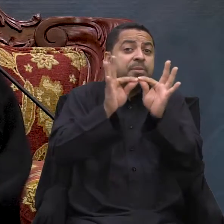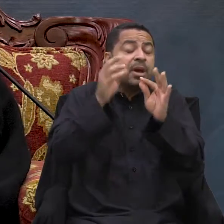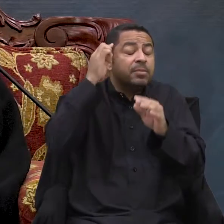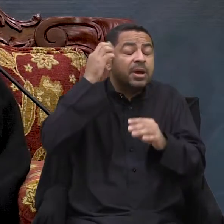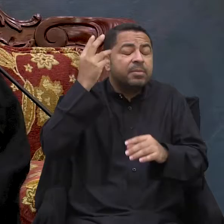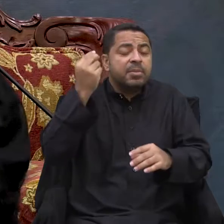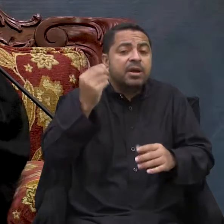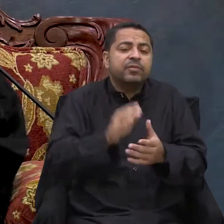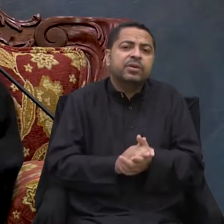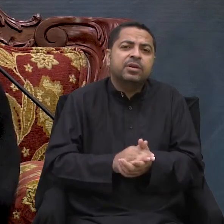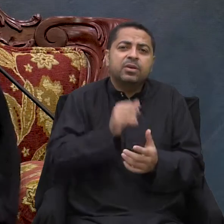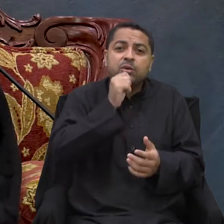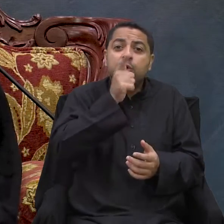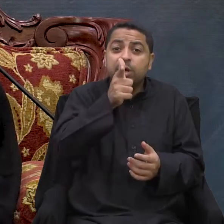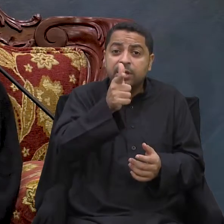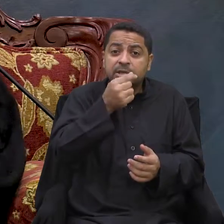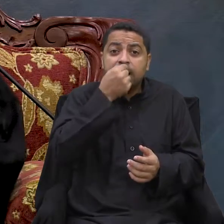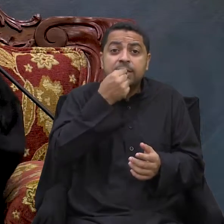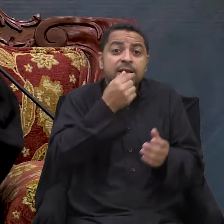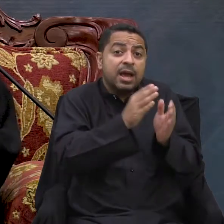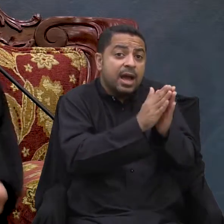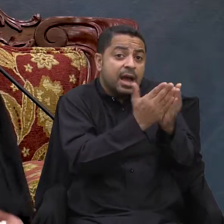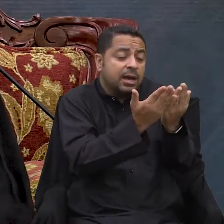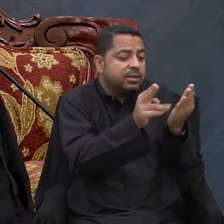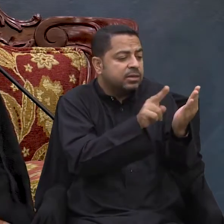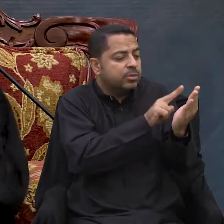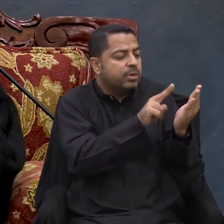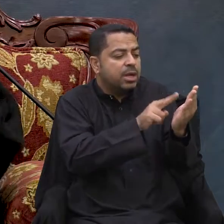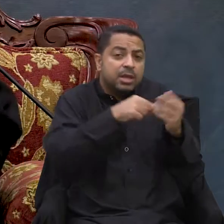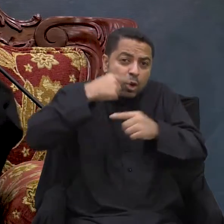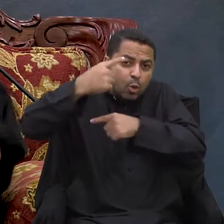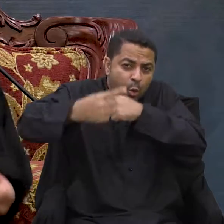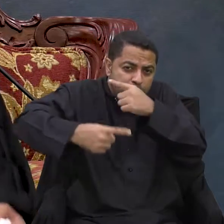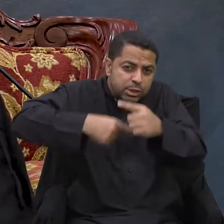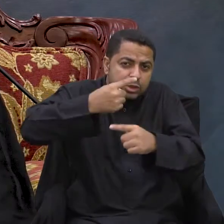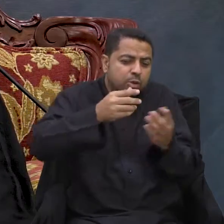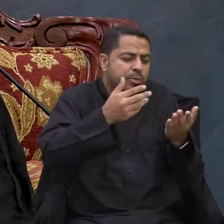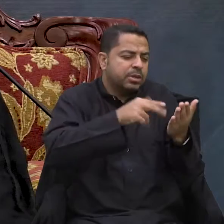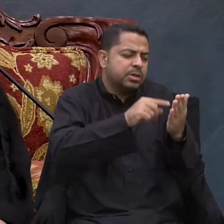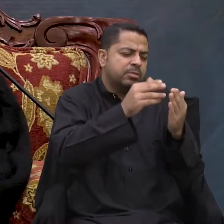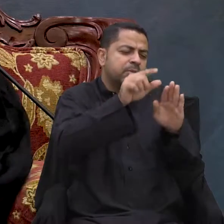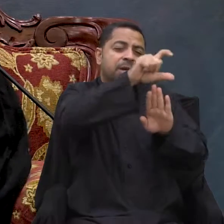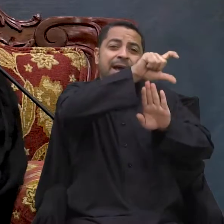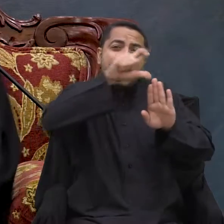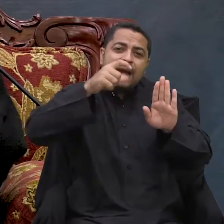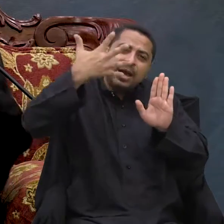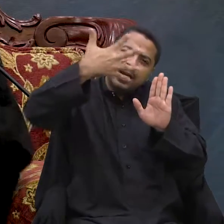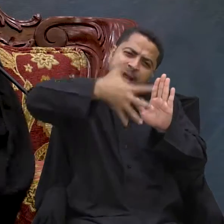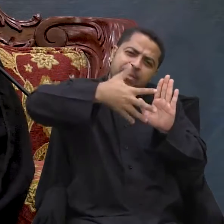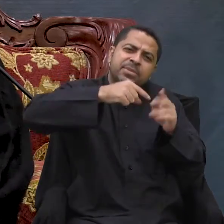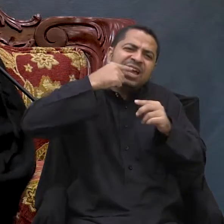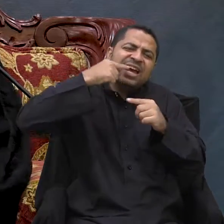وإنما يقال اقرأ القرآن في كل يوم ولو 50 آية على